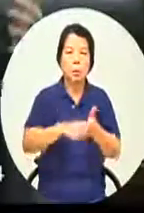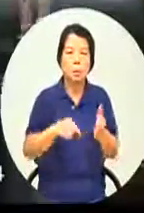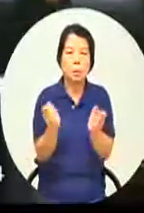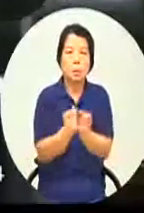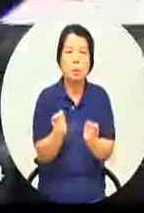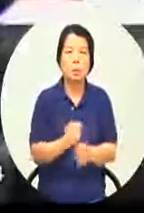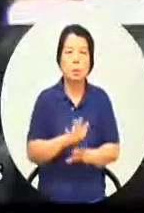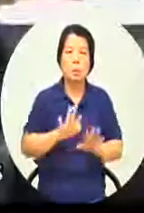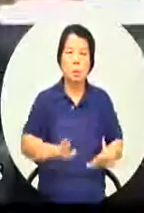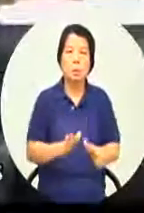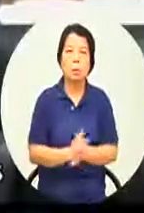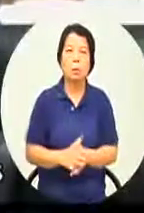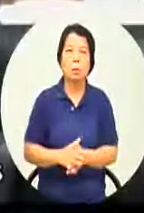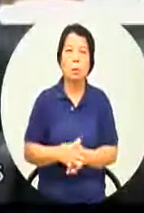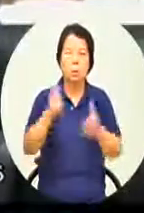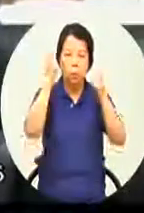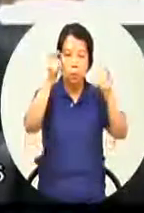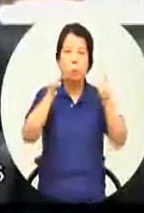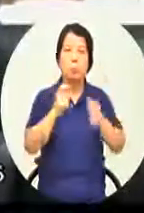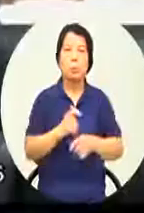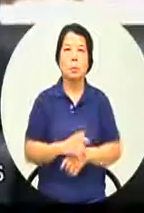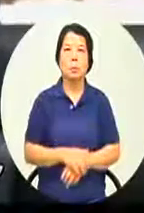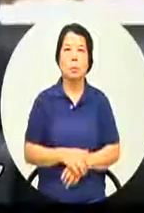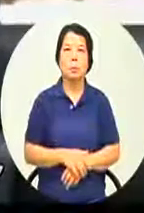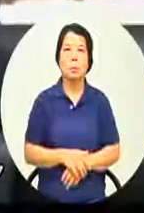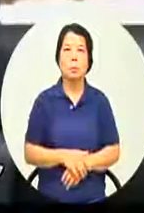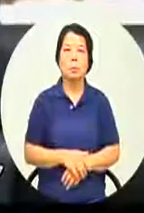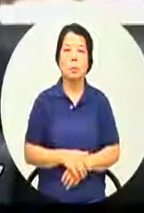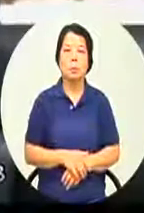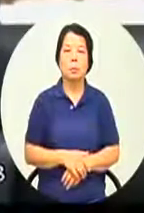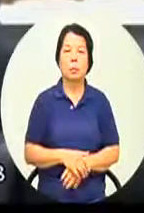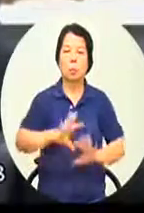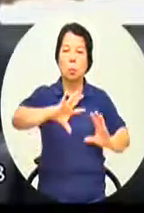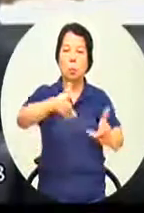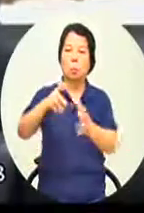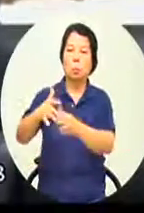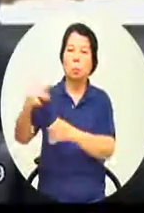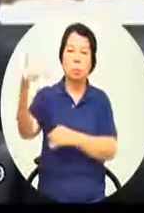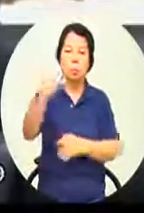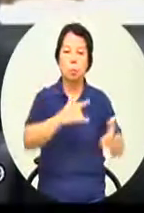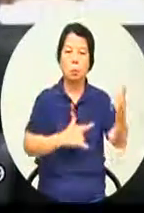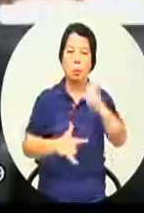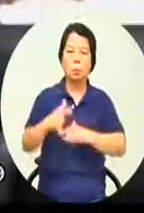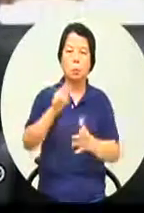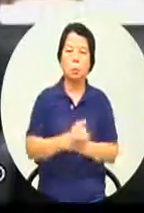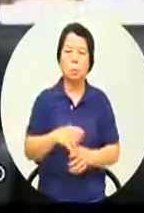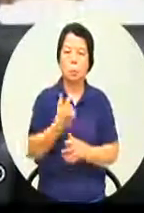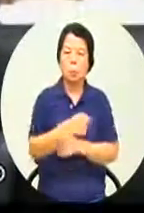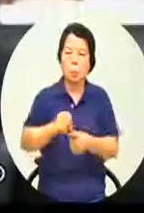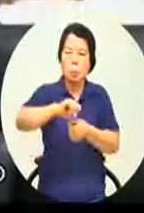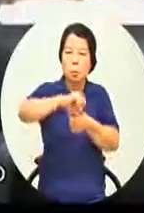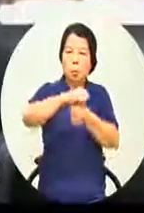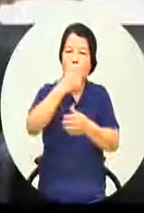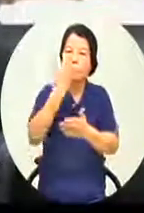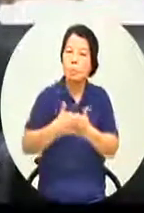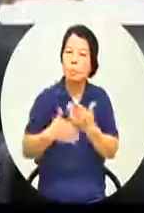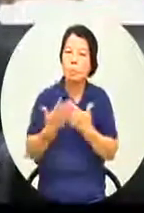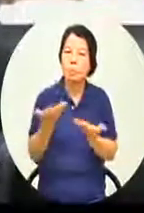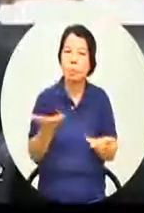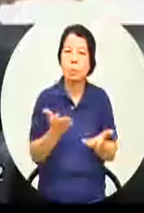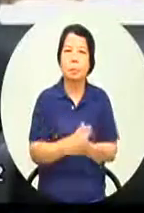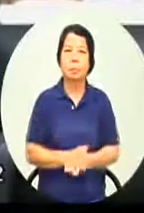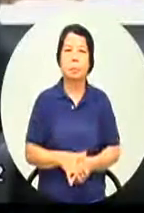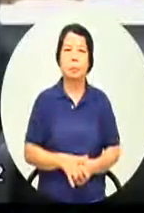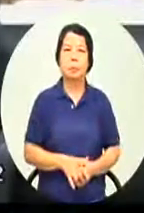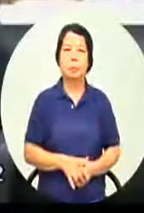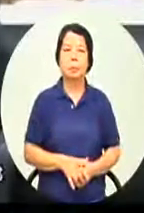目前到高雄的各国的观光人潮是增加还减少的？我们先探讨外国观光客，